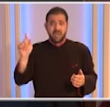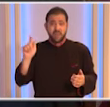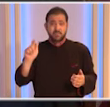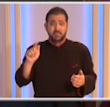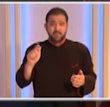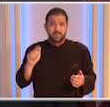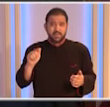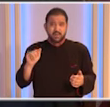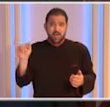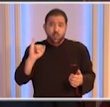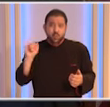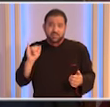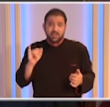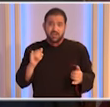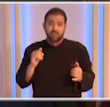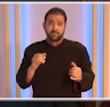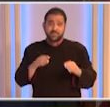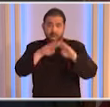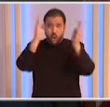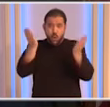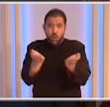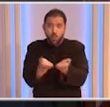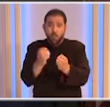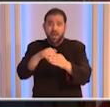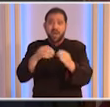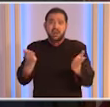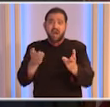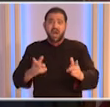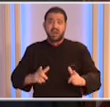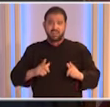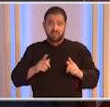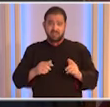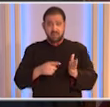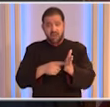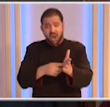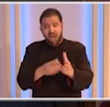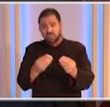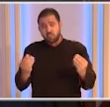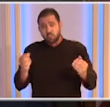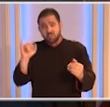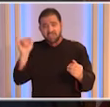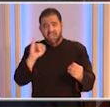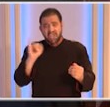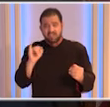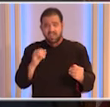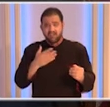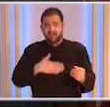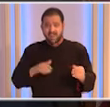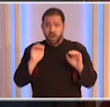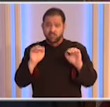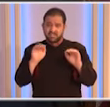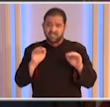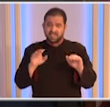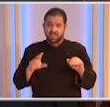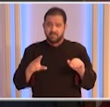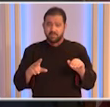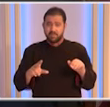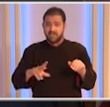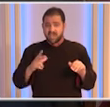trăim noi vine și pune înainte diverse teorii. Vreau să vă întreb, este de preferat, așa